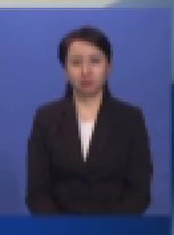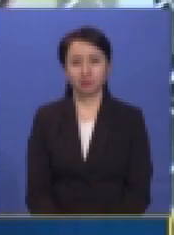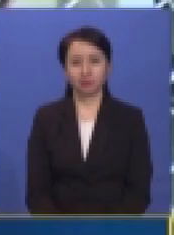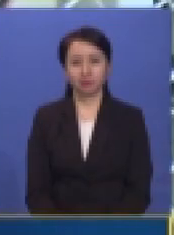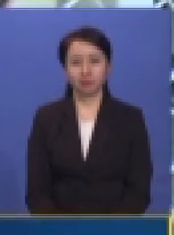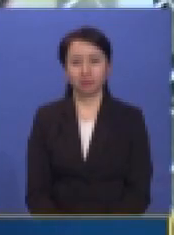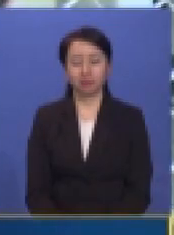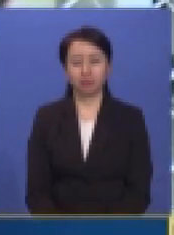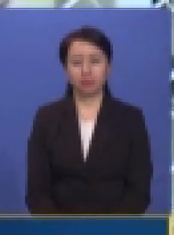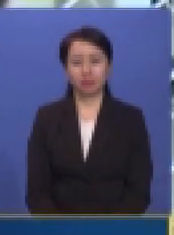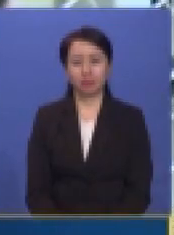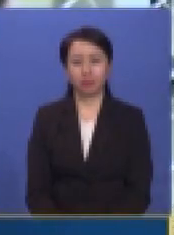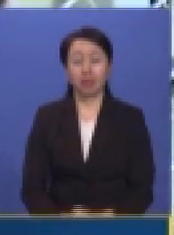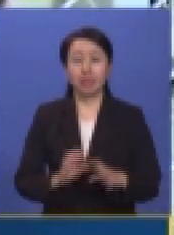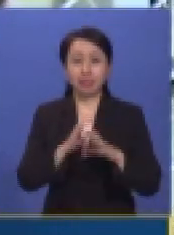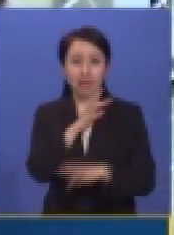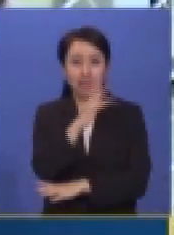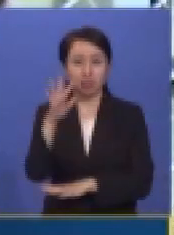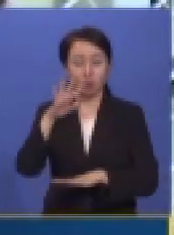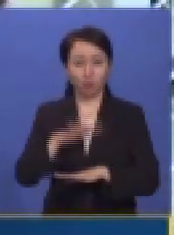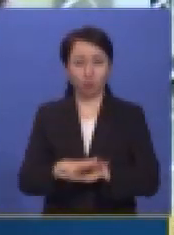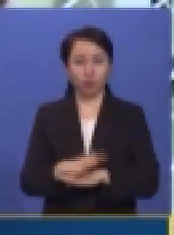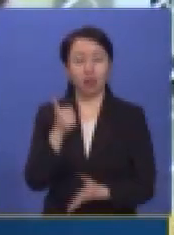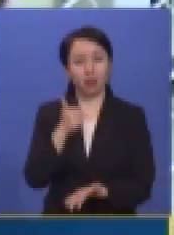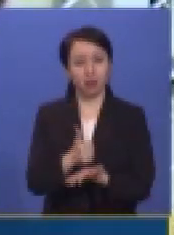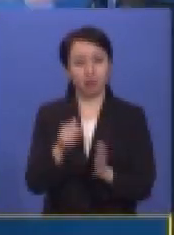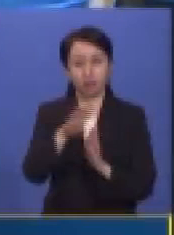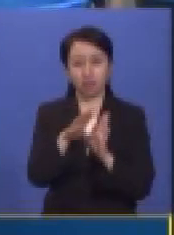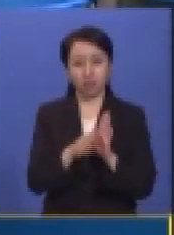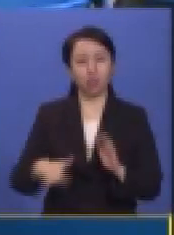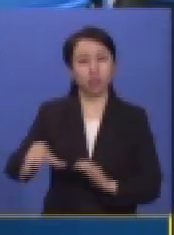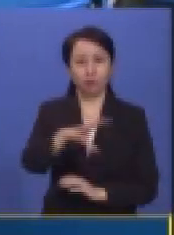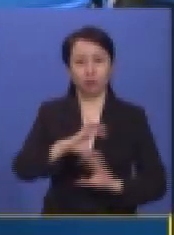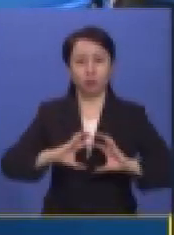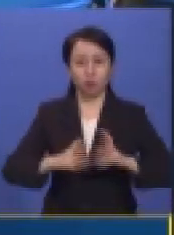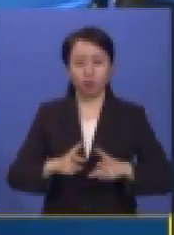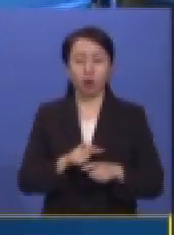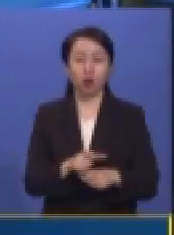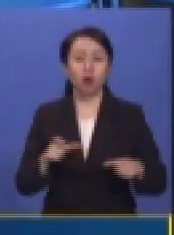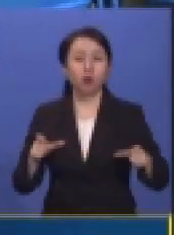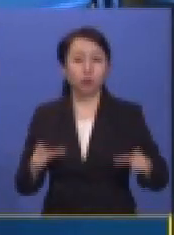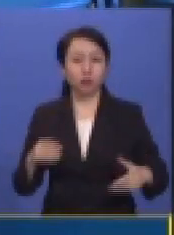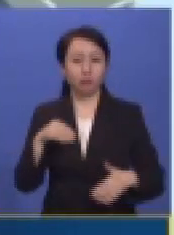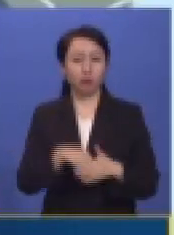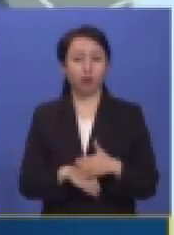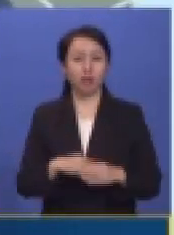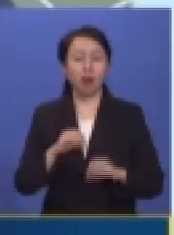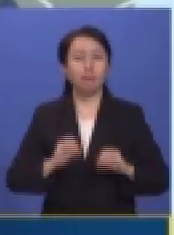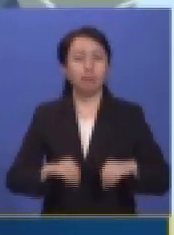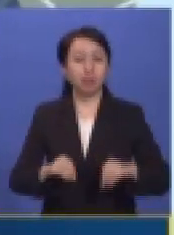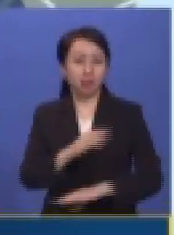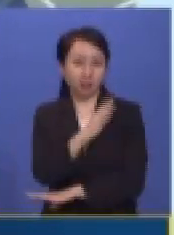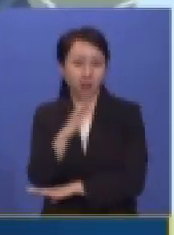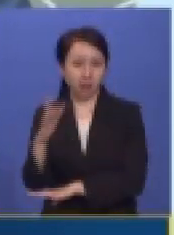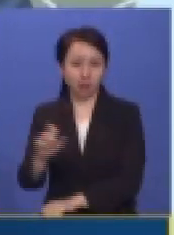далее. Сохранение лесного фонда является приоритетной задачей во всем мире. Люди, в чьи обязанности входит посадка зеленых